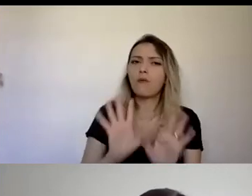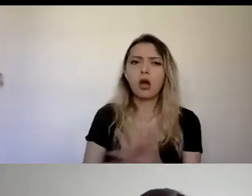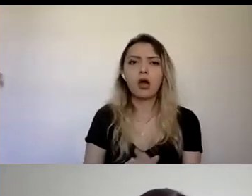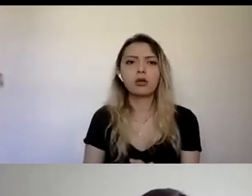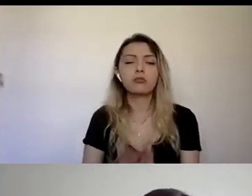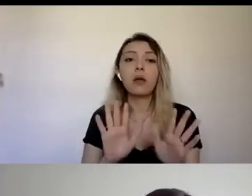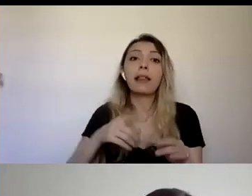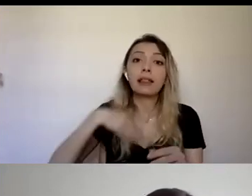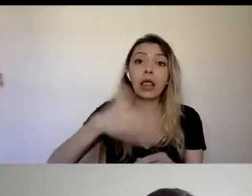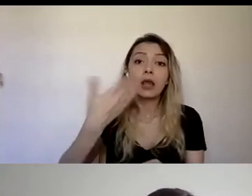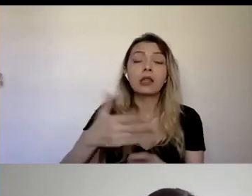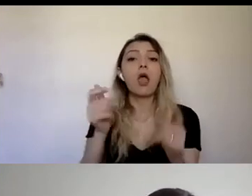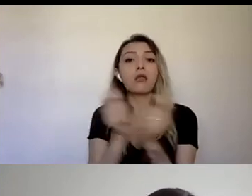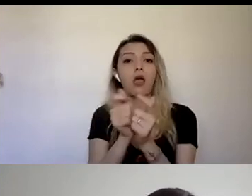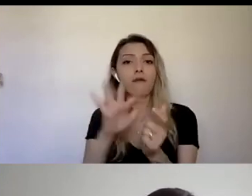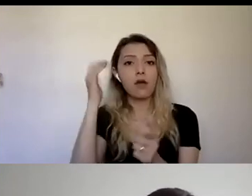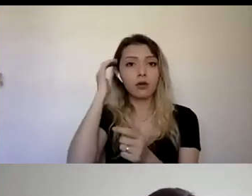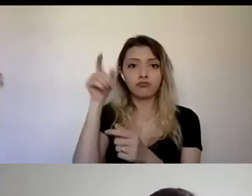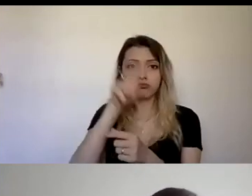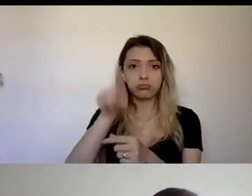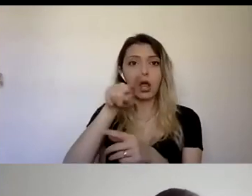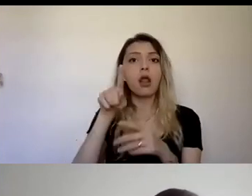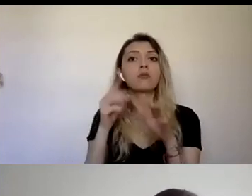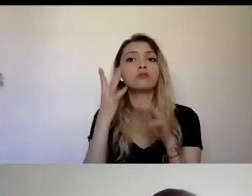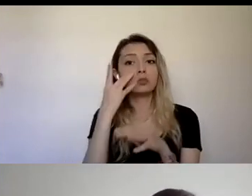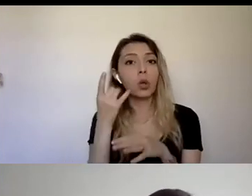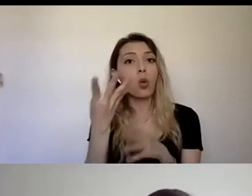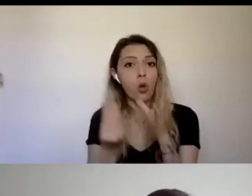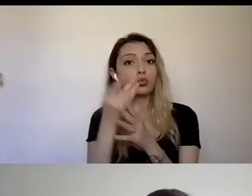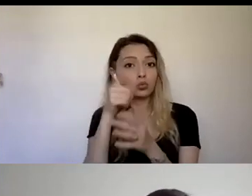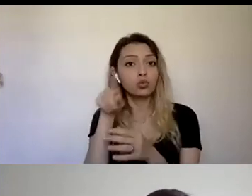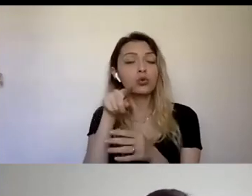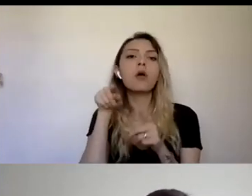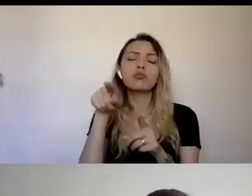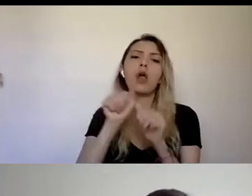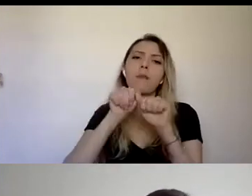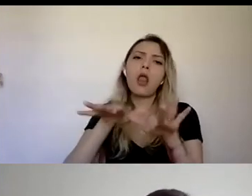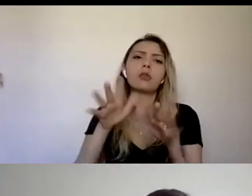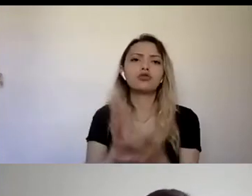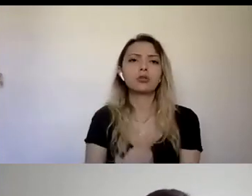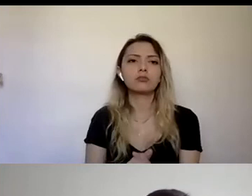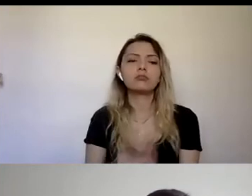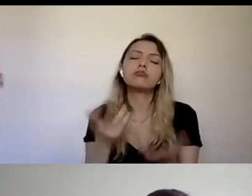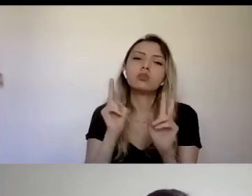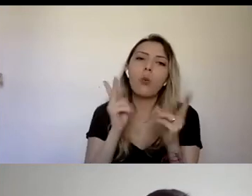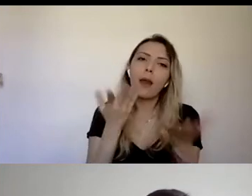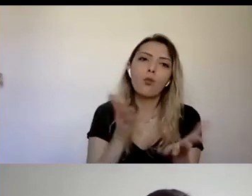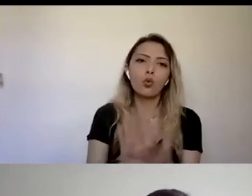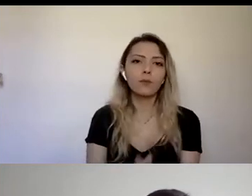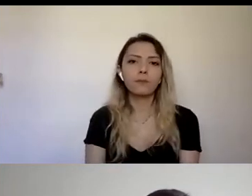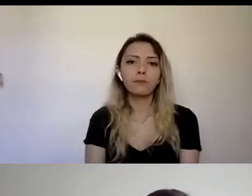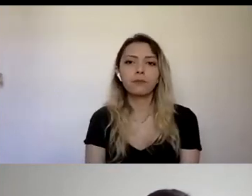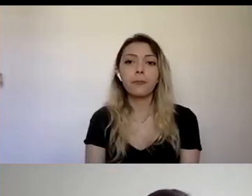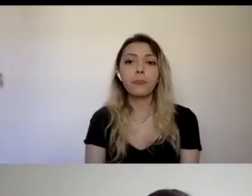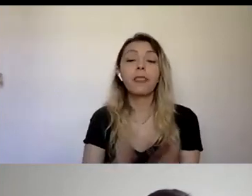gösterge oluştururlarsa bunları paylaşacaklar doğal olarak. Peki koordinasyon